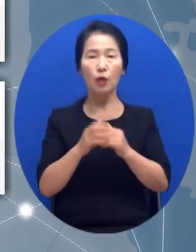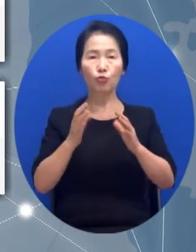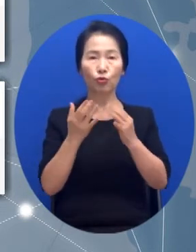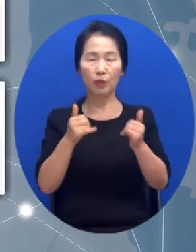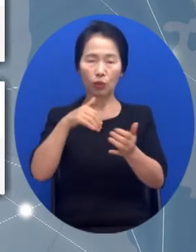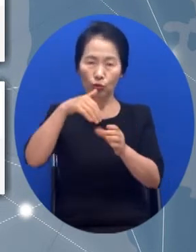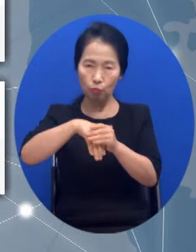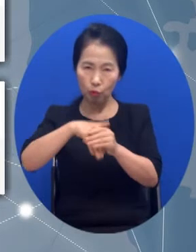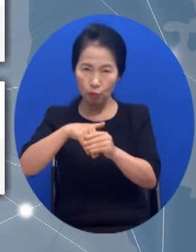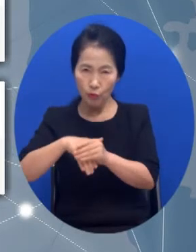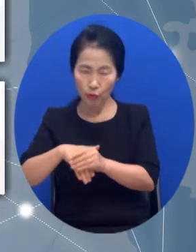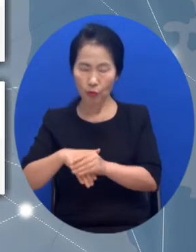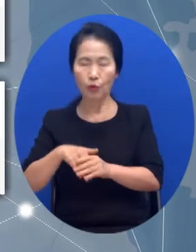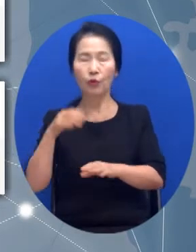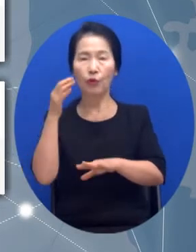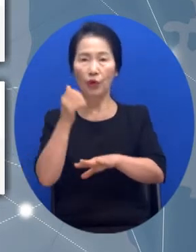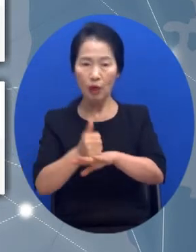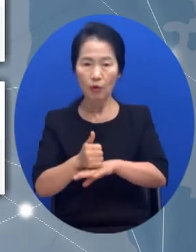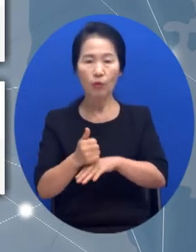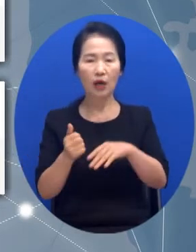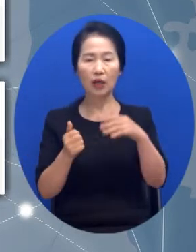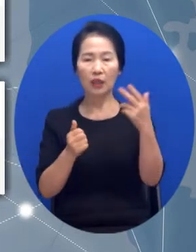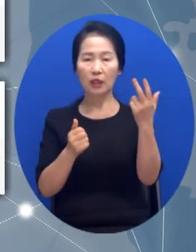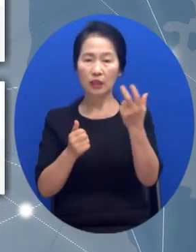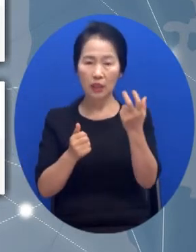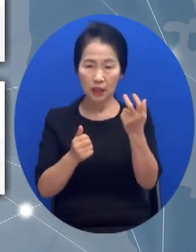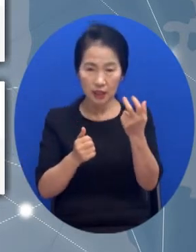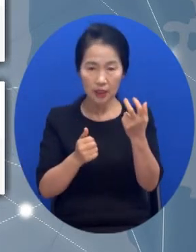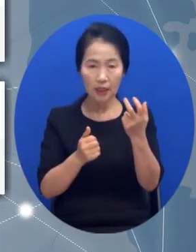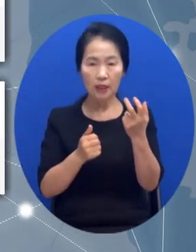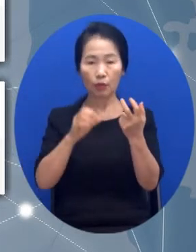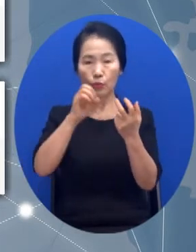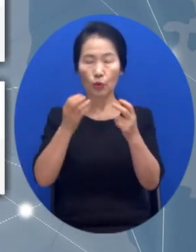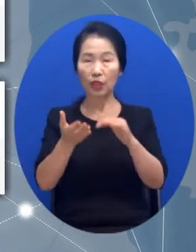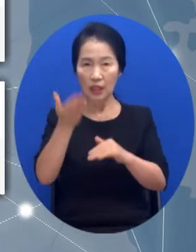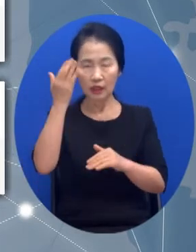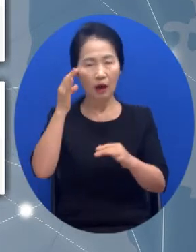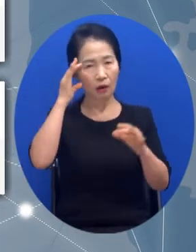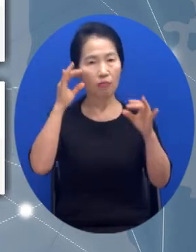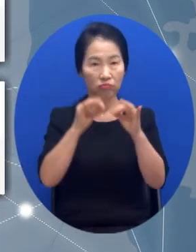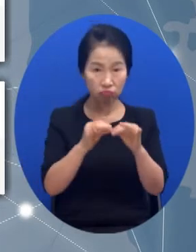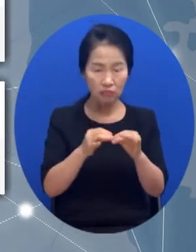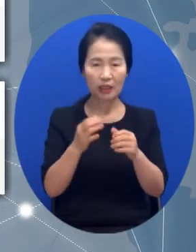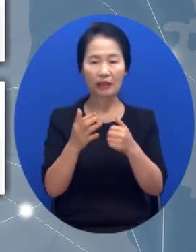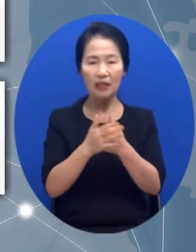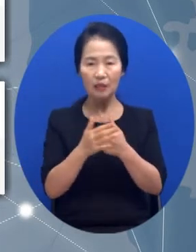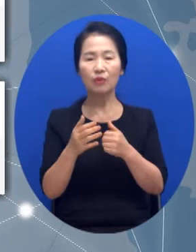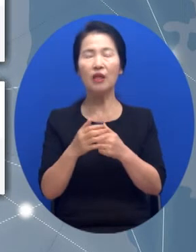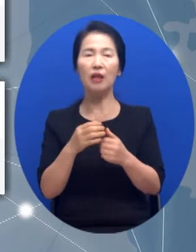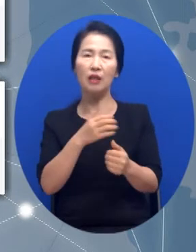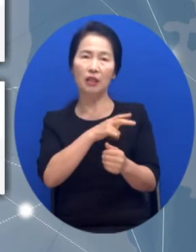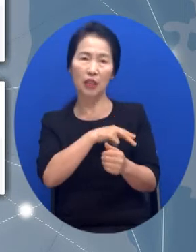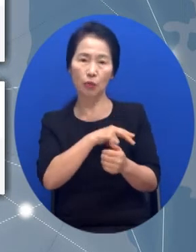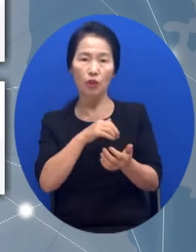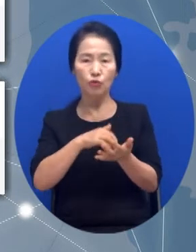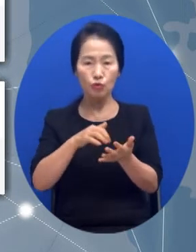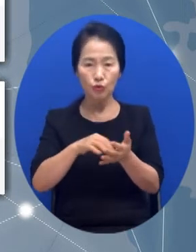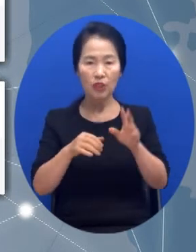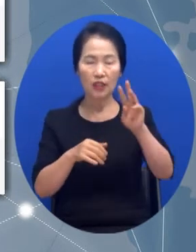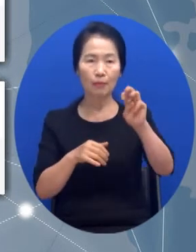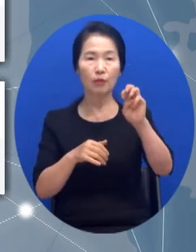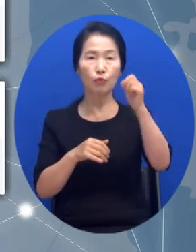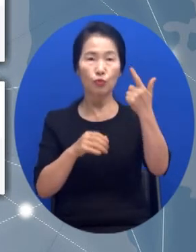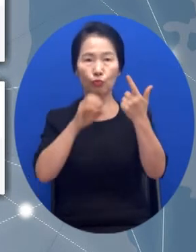70%가 의원수 감축에 찬성하면서 오는 2023년부터 상하원의 의원수를 각각